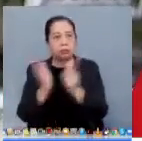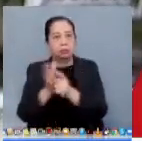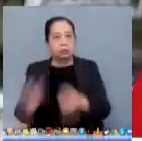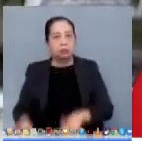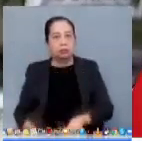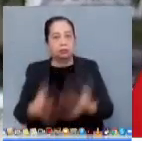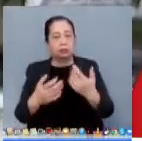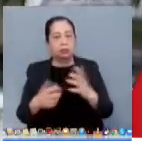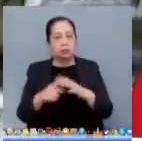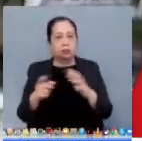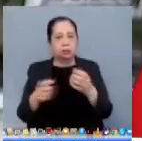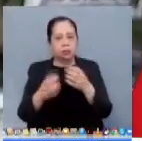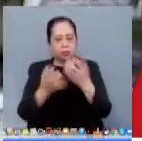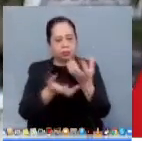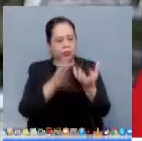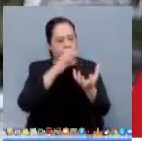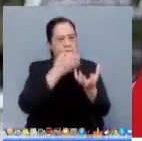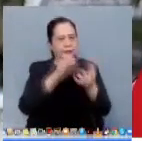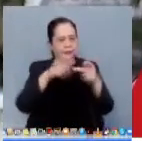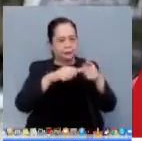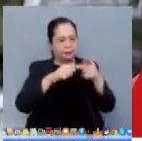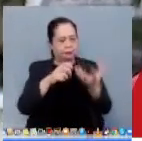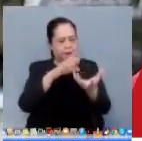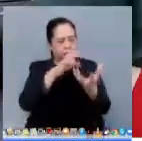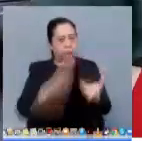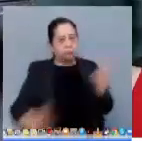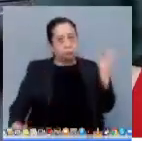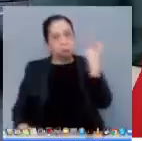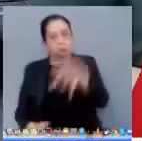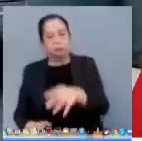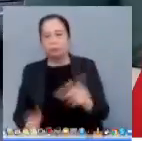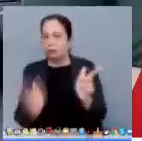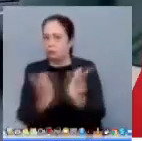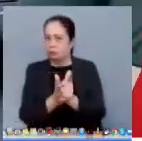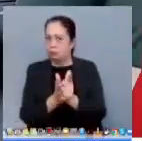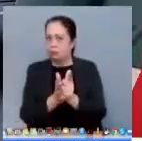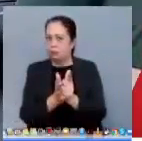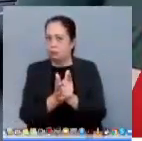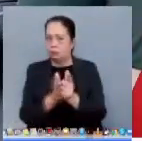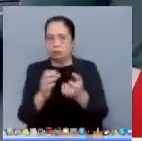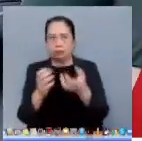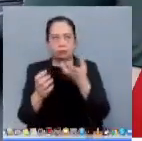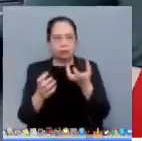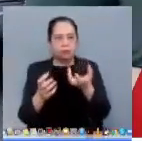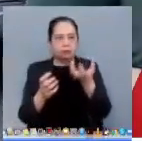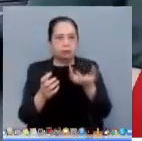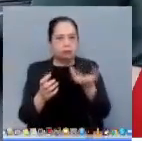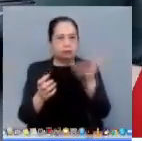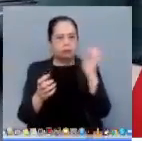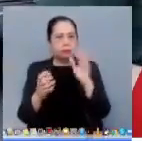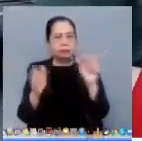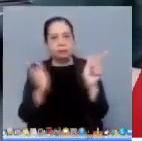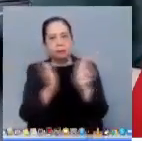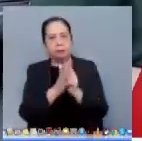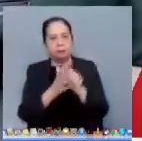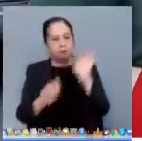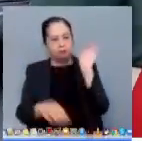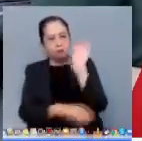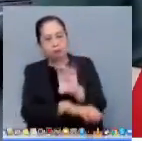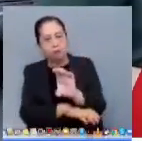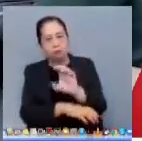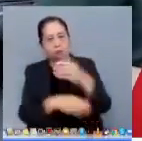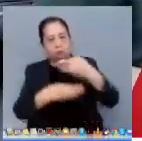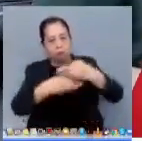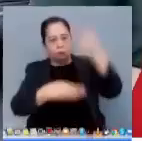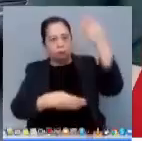yung mga nakasupot na tubig o yung mga plastic bottles. Bawal po ang pagbubukas ng mga sasakyan upang basain ang